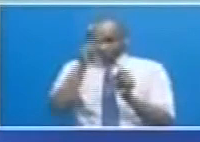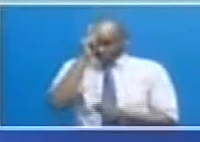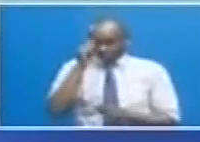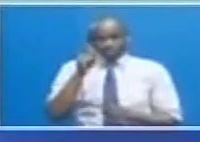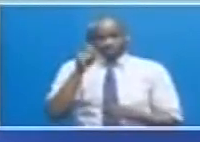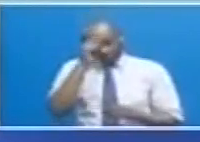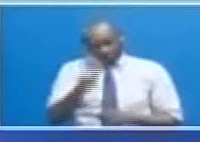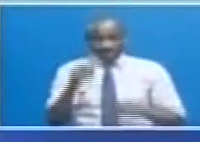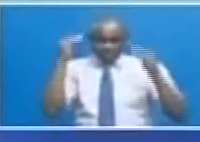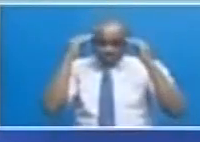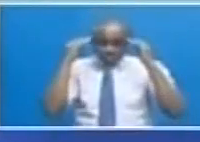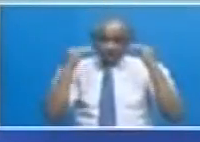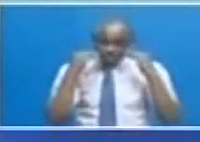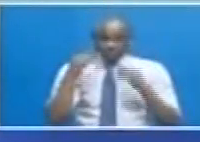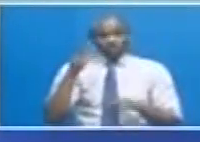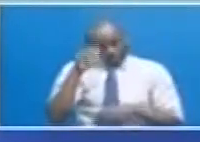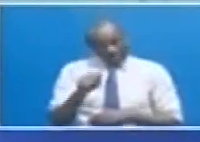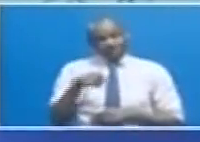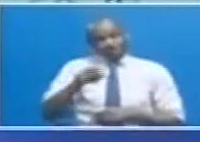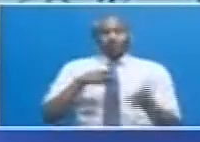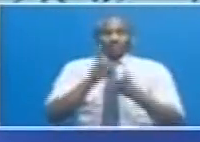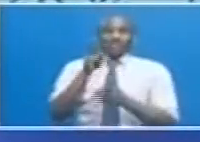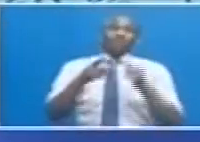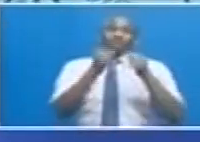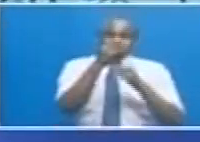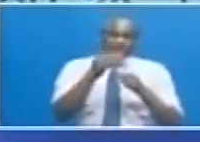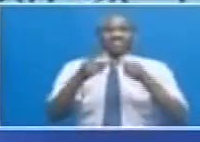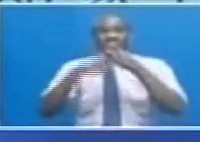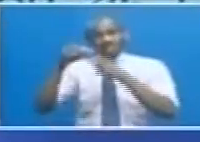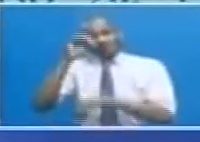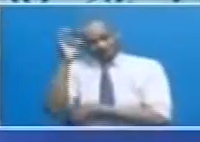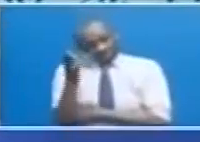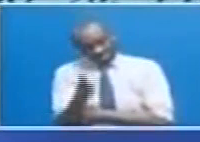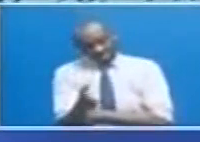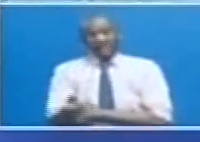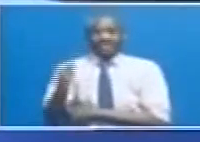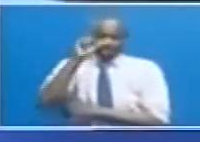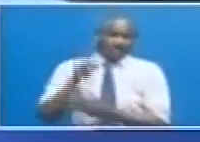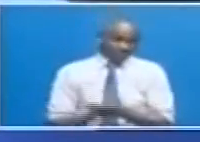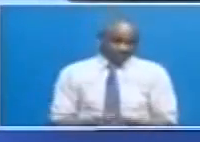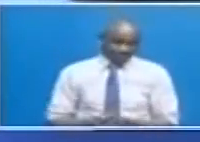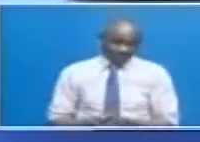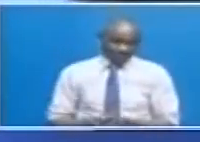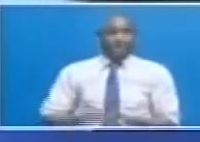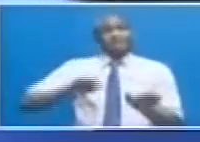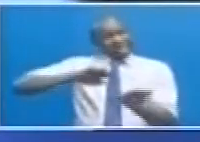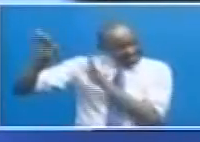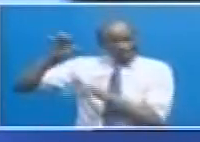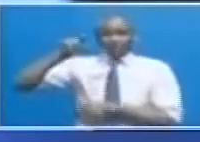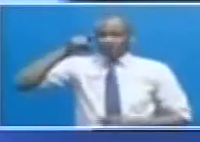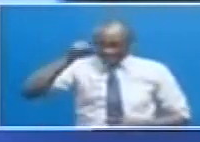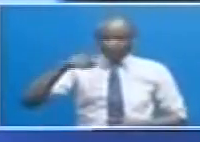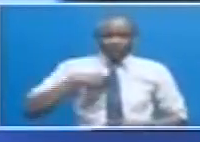zao za jumla ya bilioni 17.9 ambazo serikali inadai hazipo kwa sasa. Bunge iweze na